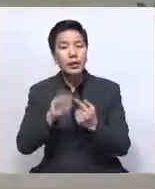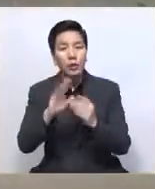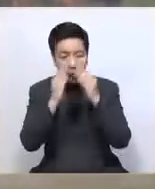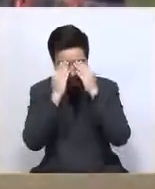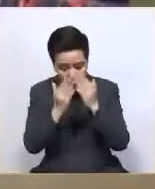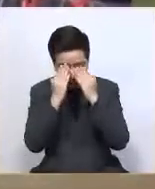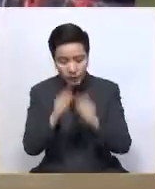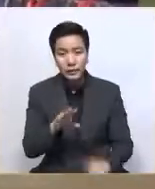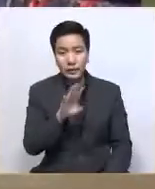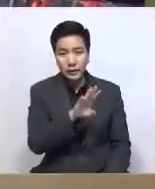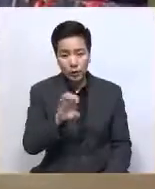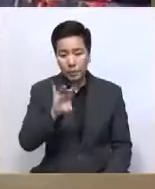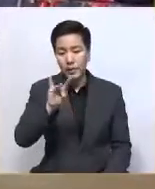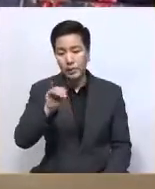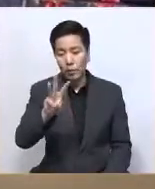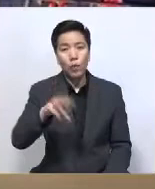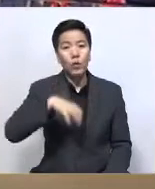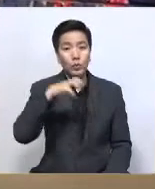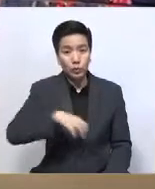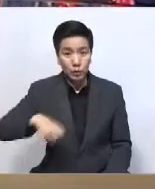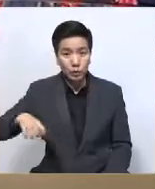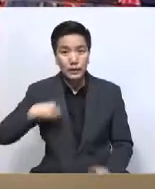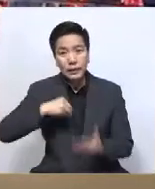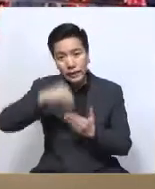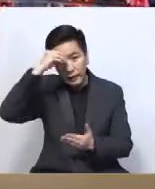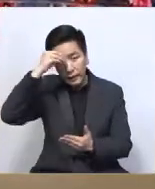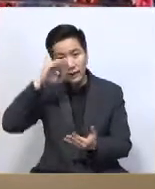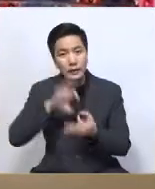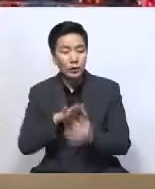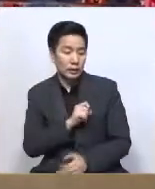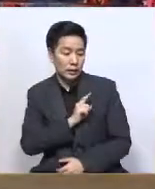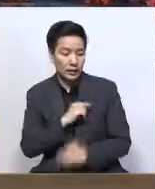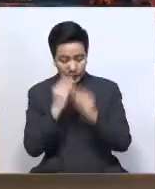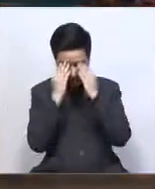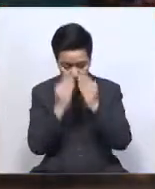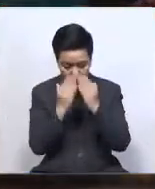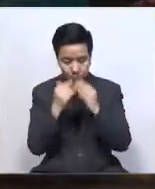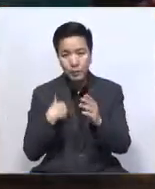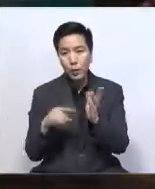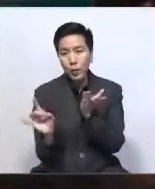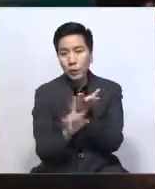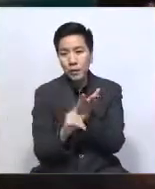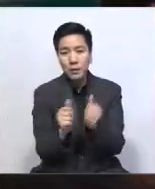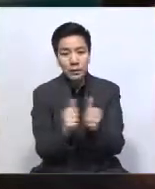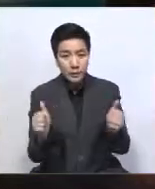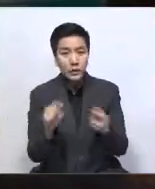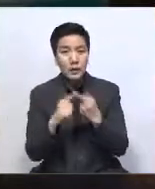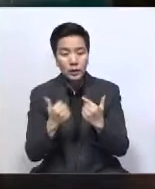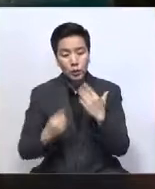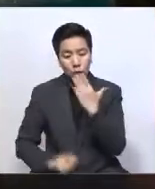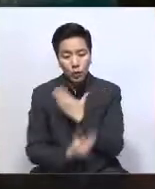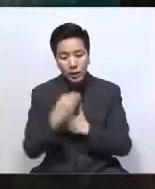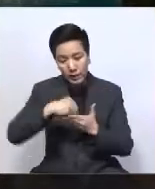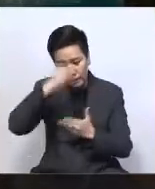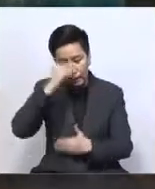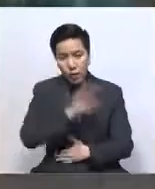น486แห่งค่ะเพื่อให้การเรียนการสอนของศาสนาอิสลามศึกษามีคุณภาพอีกทั้งได้ขยายโอกาสทาง